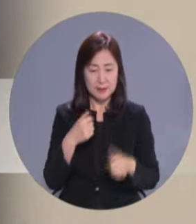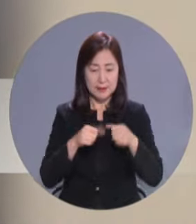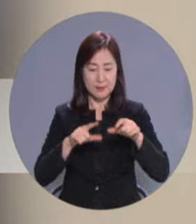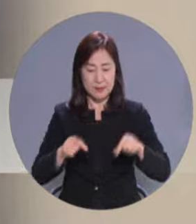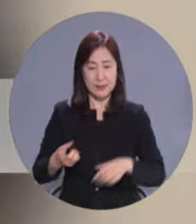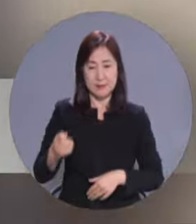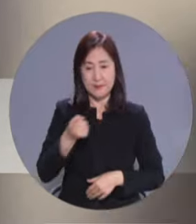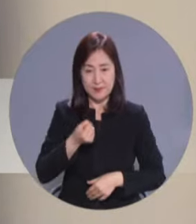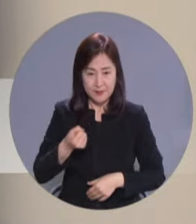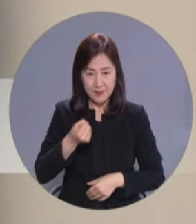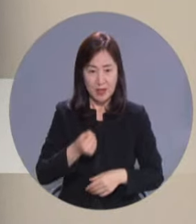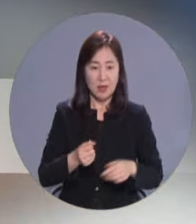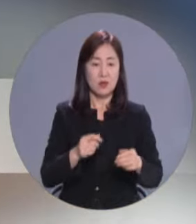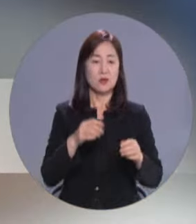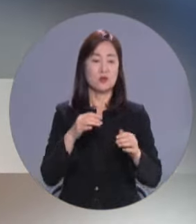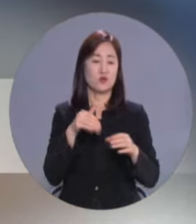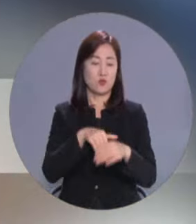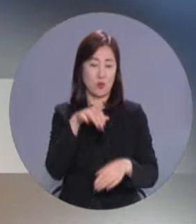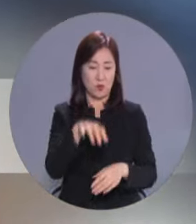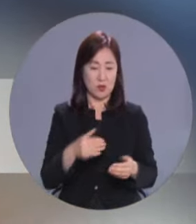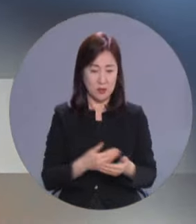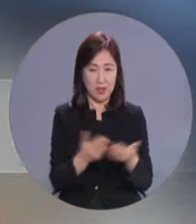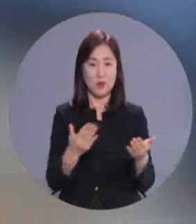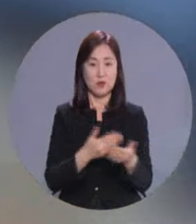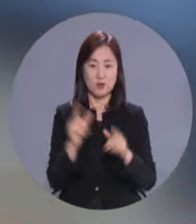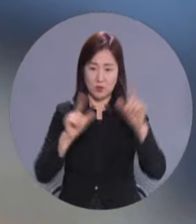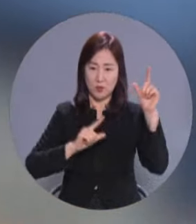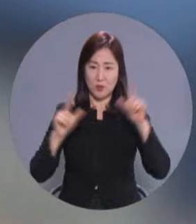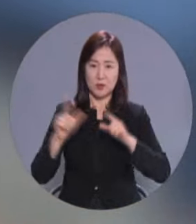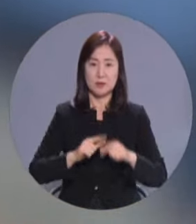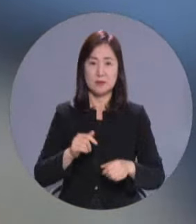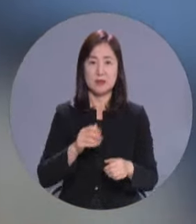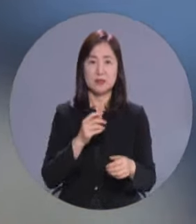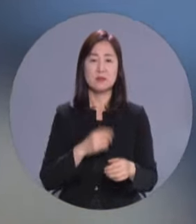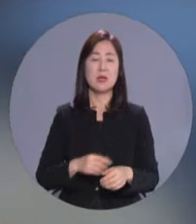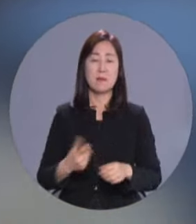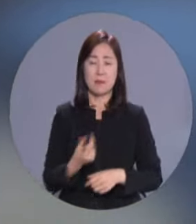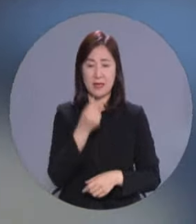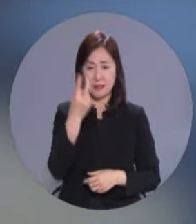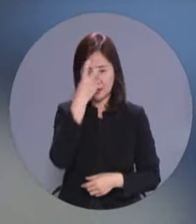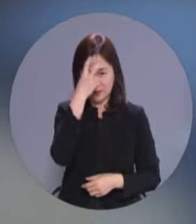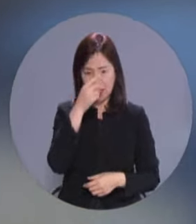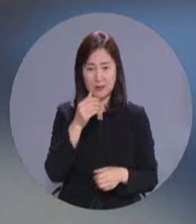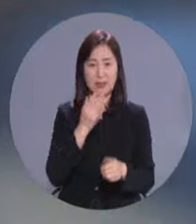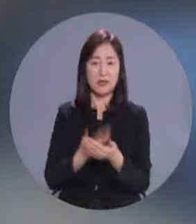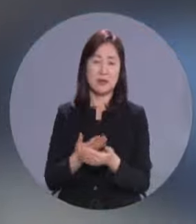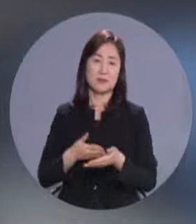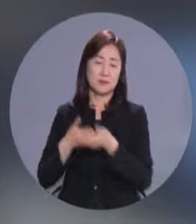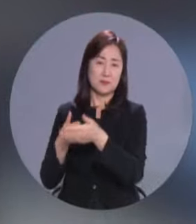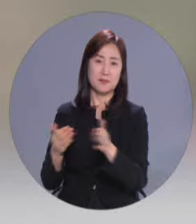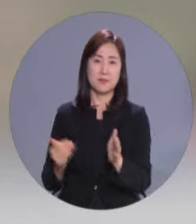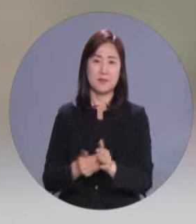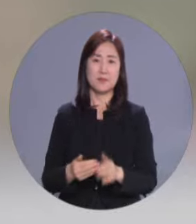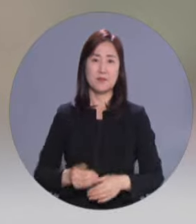보관하고 있다가 투표장 앞에서 나눠준 정황도 있다며 경찰의 신속한 수사를 촉